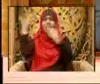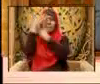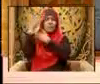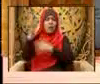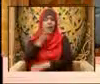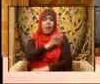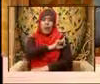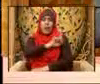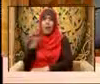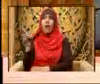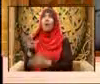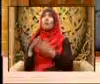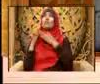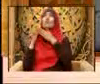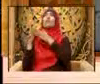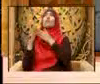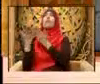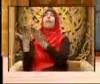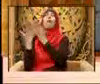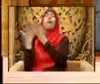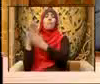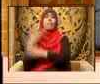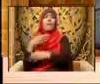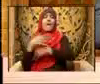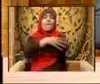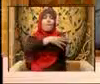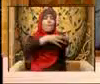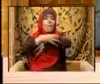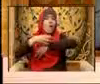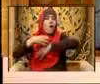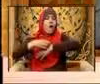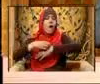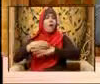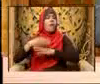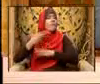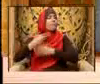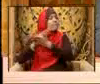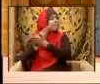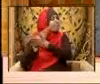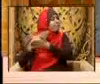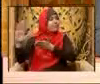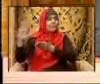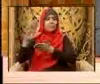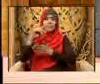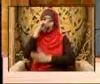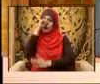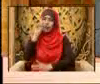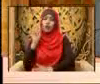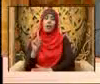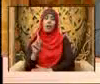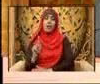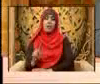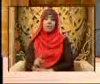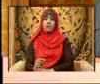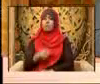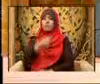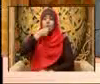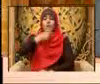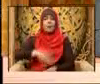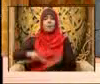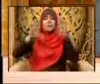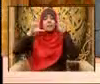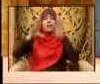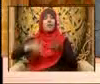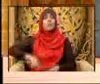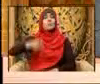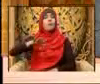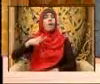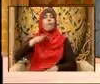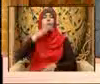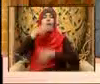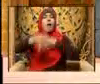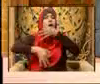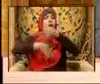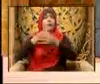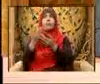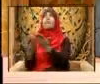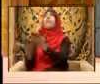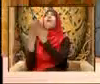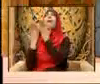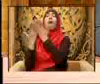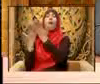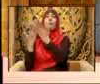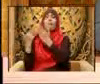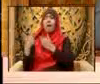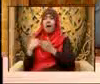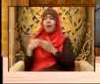الفقر، ويستعيذ من الفقر كما يستعيذ من الكفر. فكان يقول صلى الله عليه وسلم: اللهم